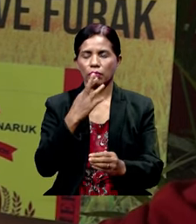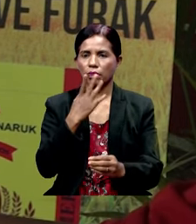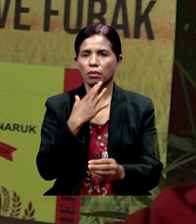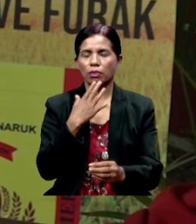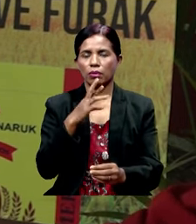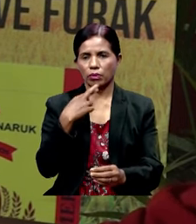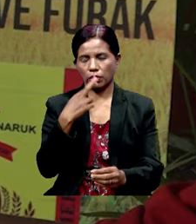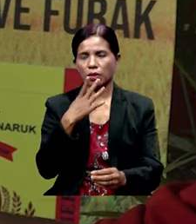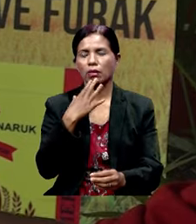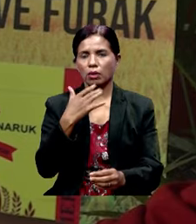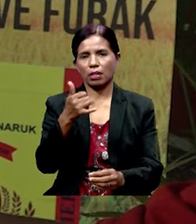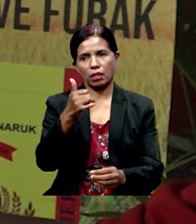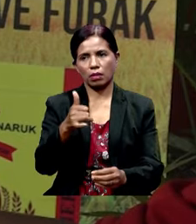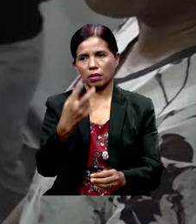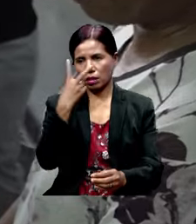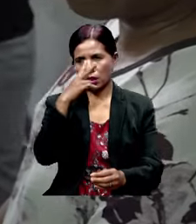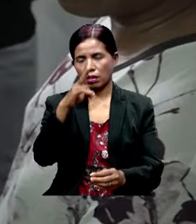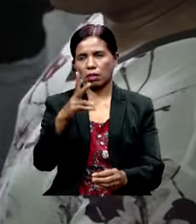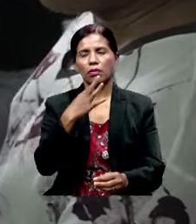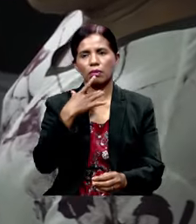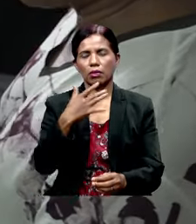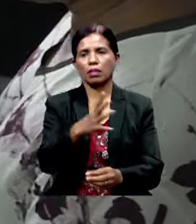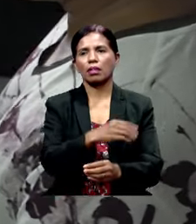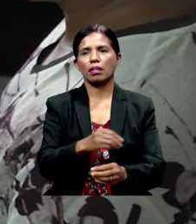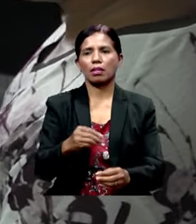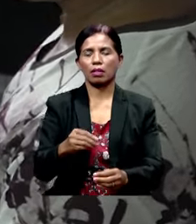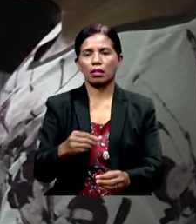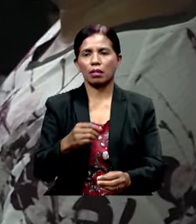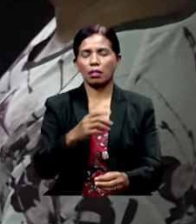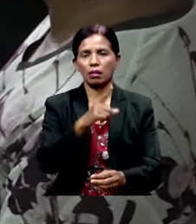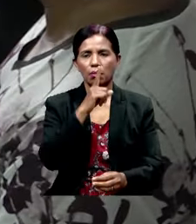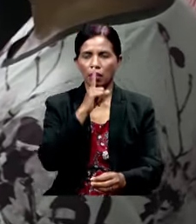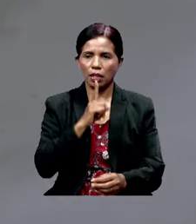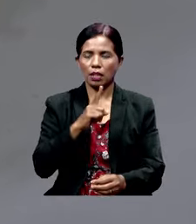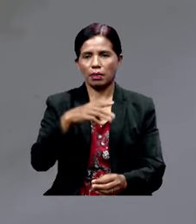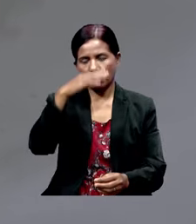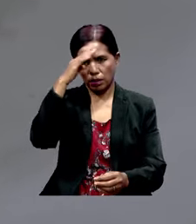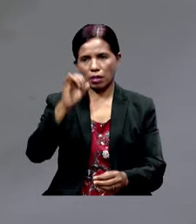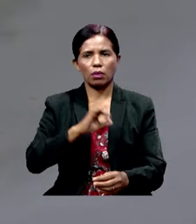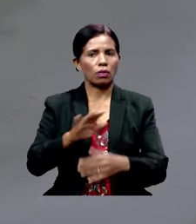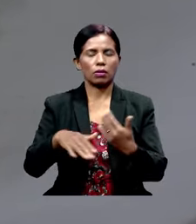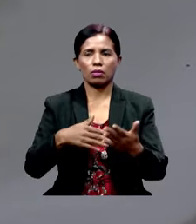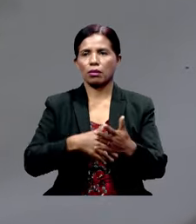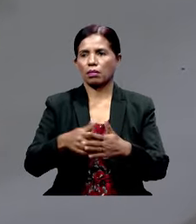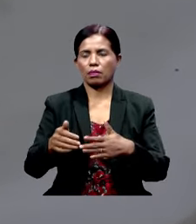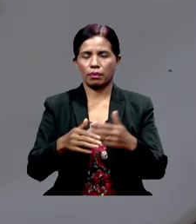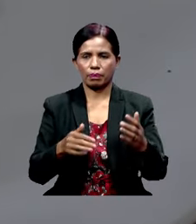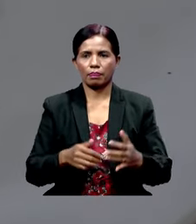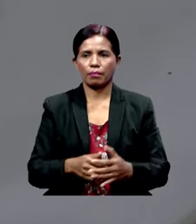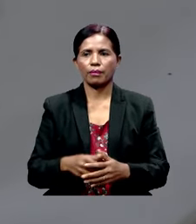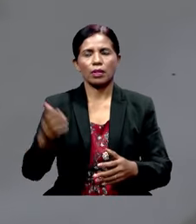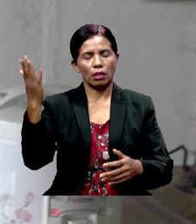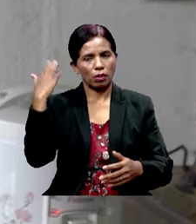mai be kan ita hati ini kata force hari mus boleh kor kino meang metang mea harus inti dibuatin normal sih uluk